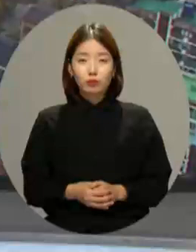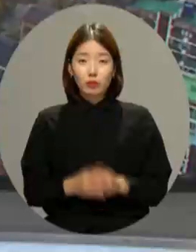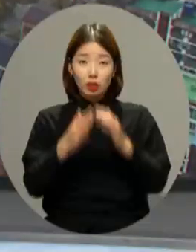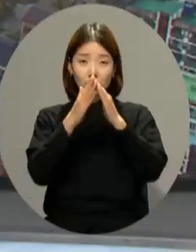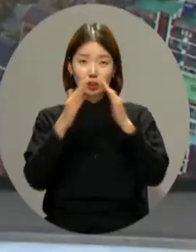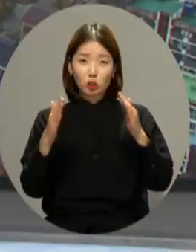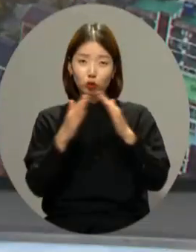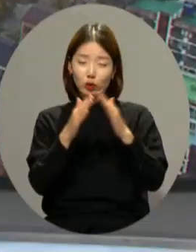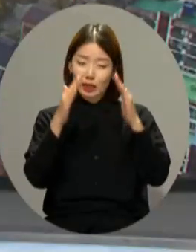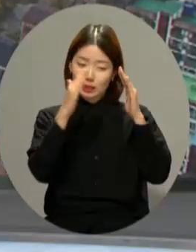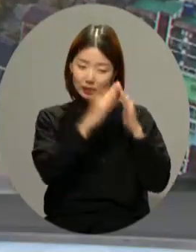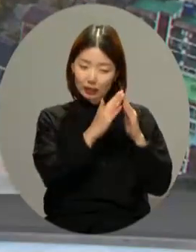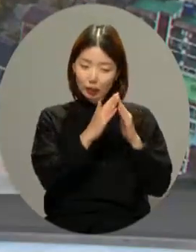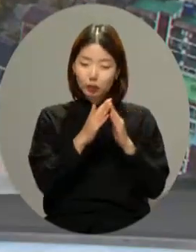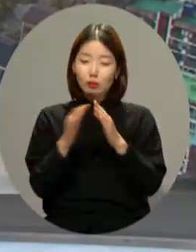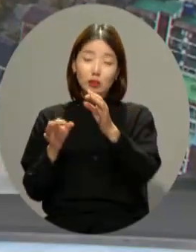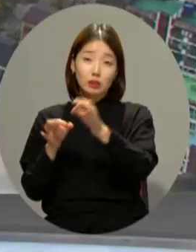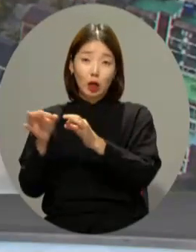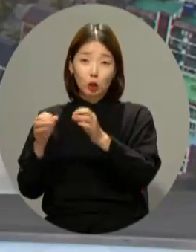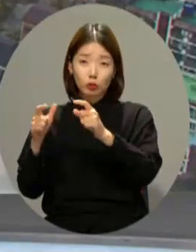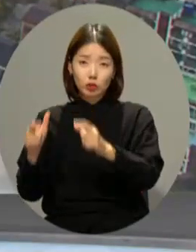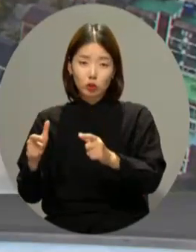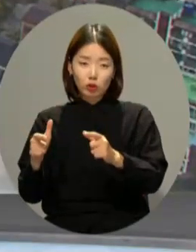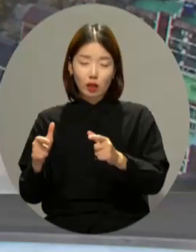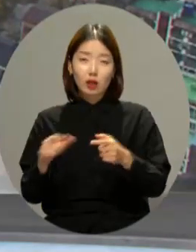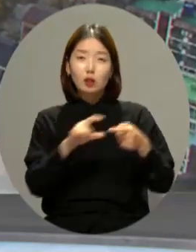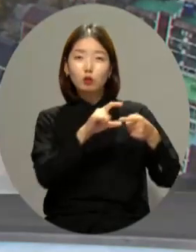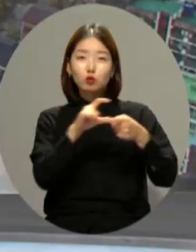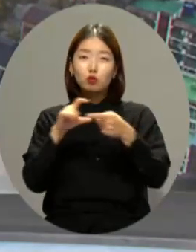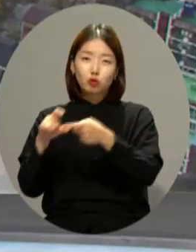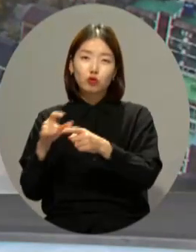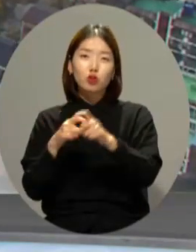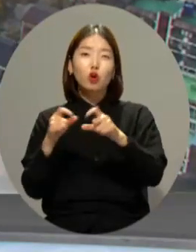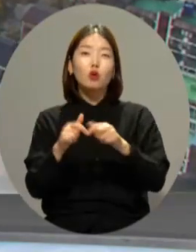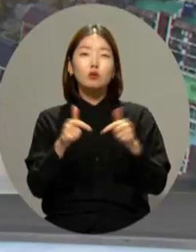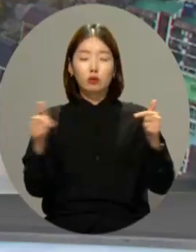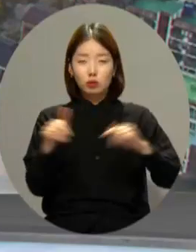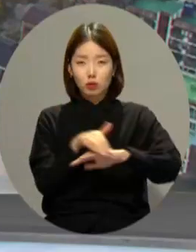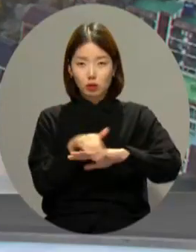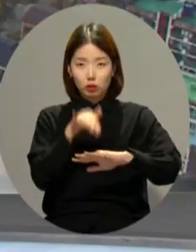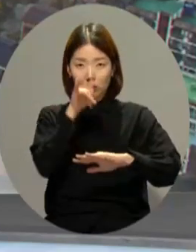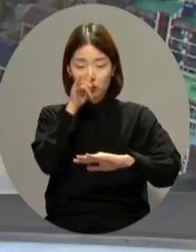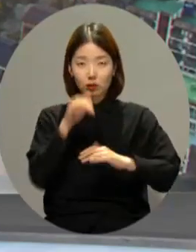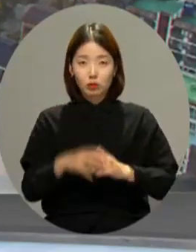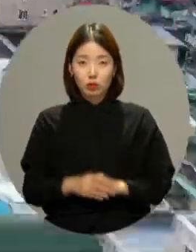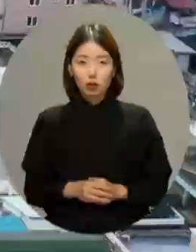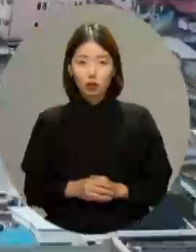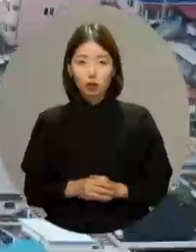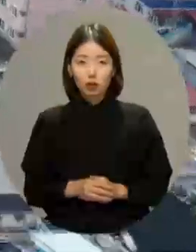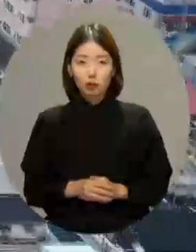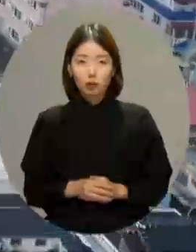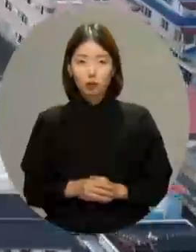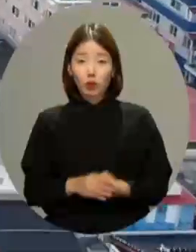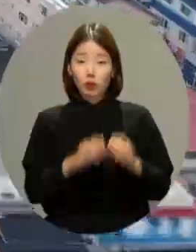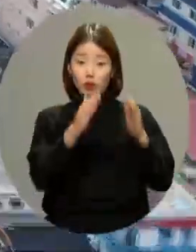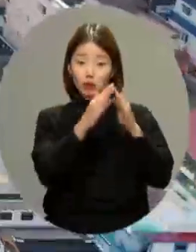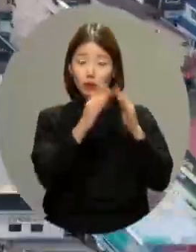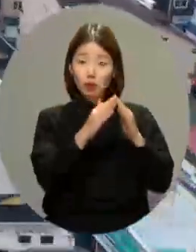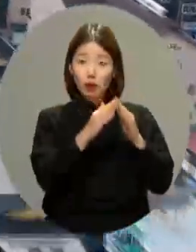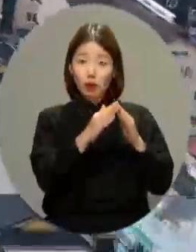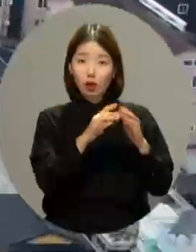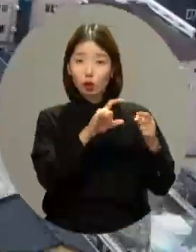전주시가 주거지역이나 상업지역의 용적률 상향을 추진하고 있습니다 전주시는 일반